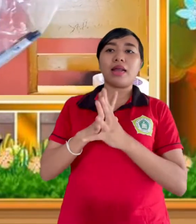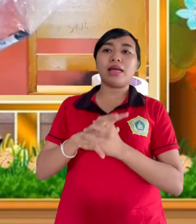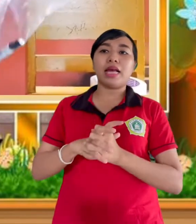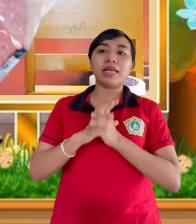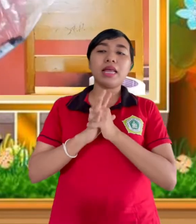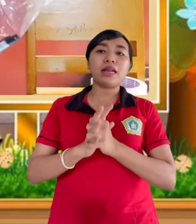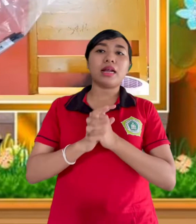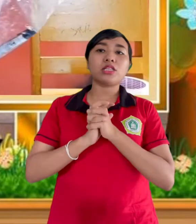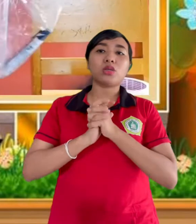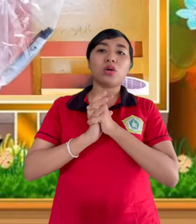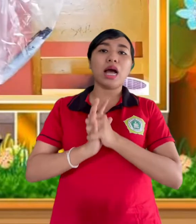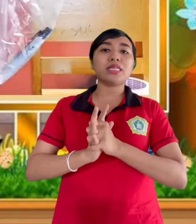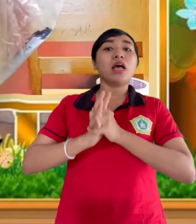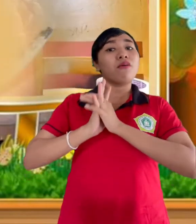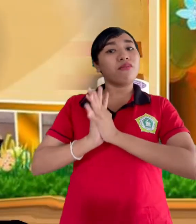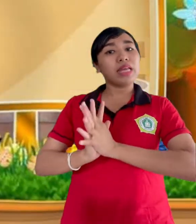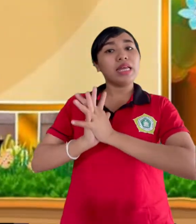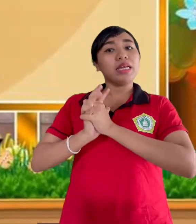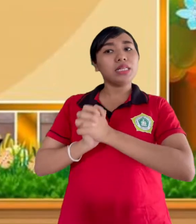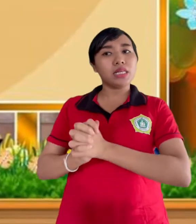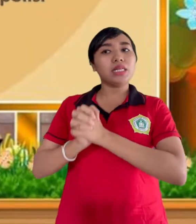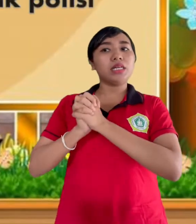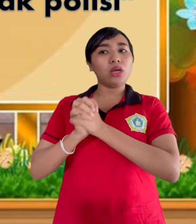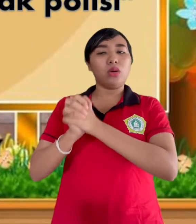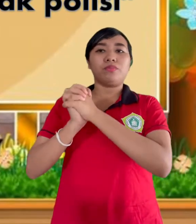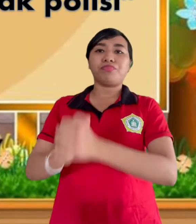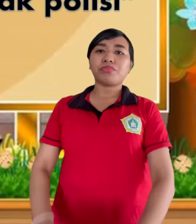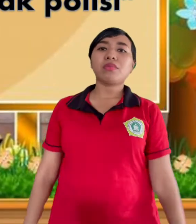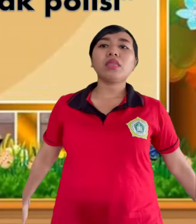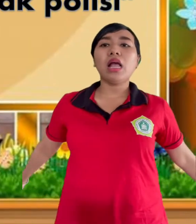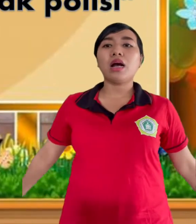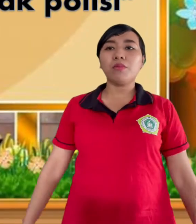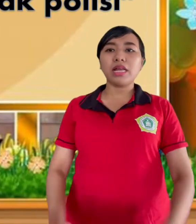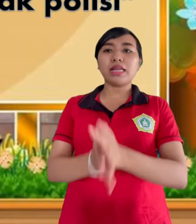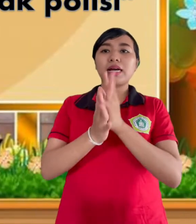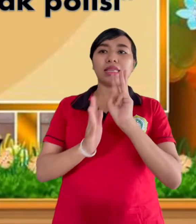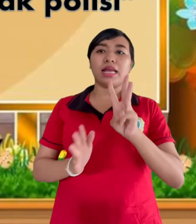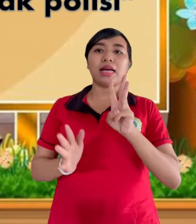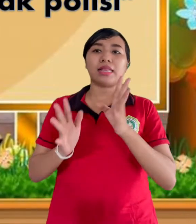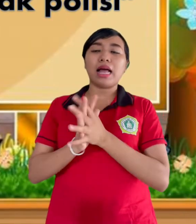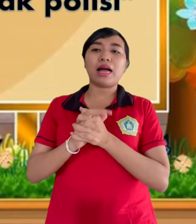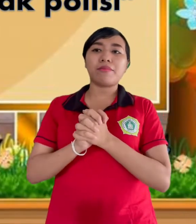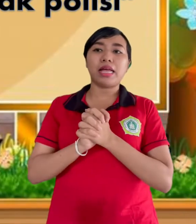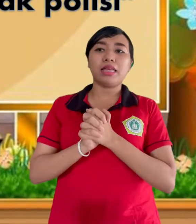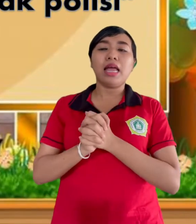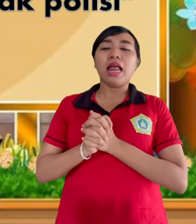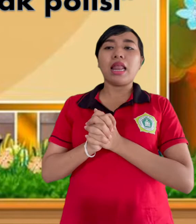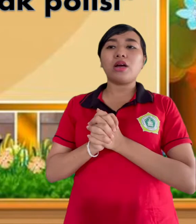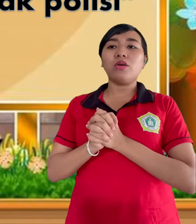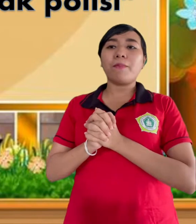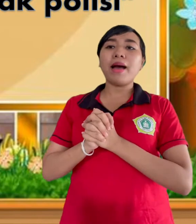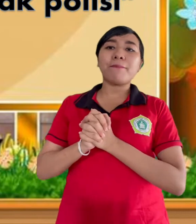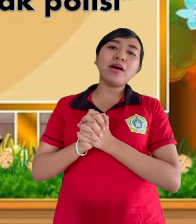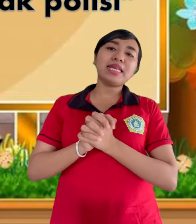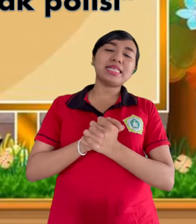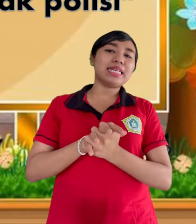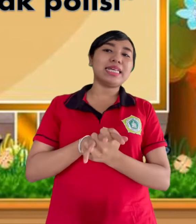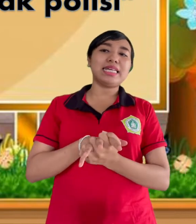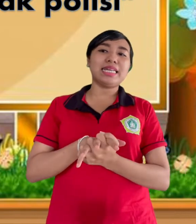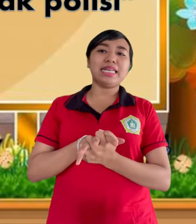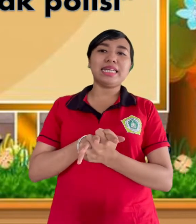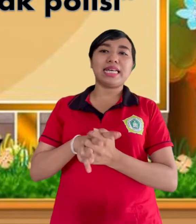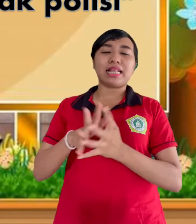merekam anak-anaknya. Ini adalah tugas video. Kemudian yang ketiga, kita akan menyanyi lagu Pak